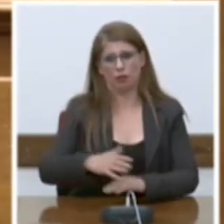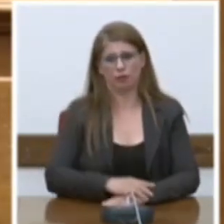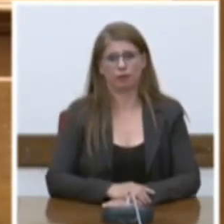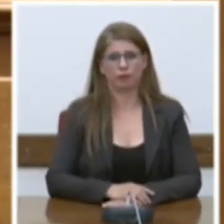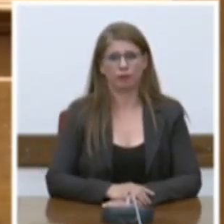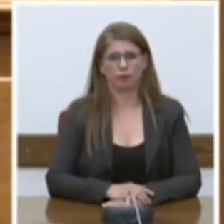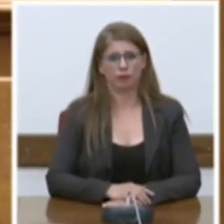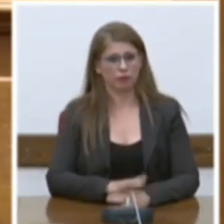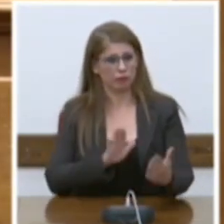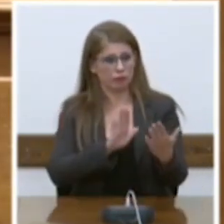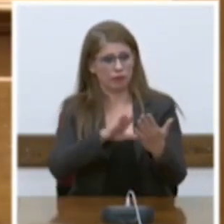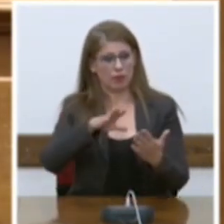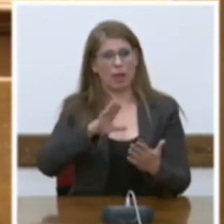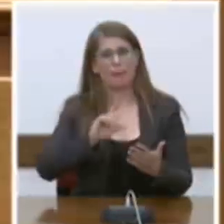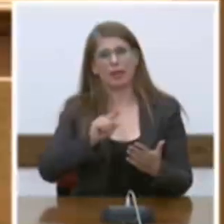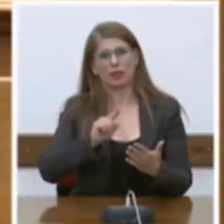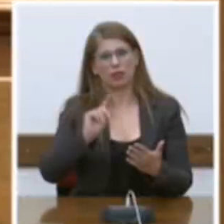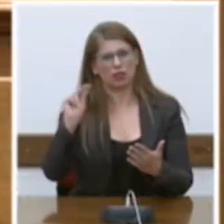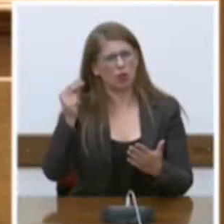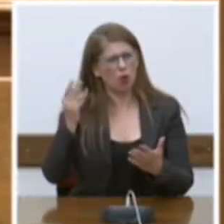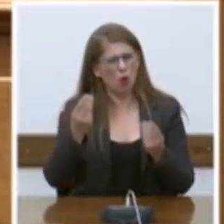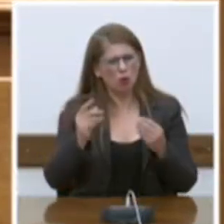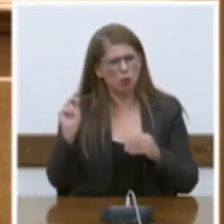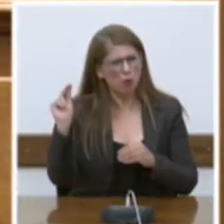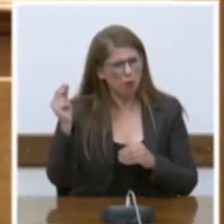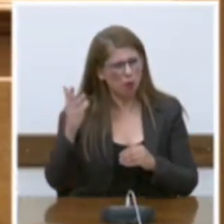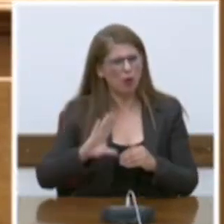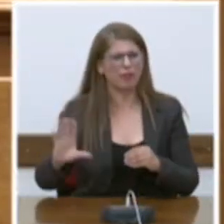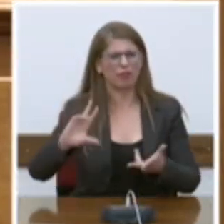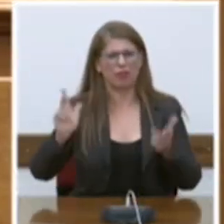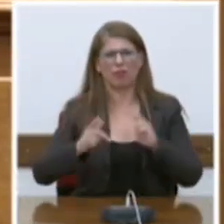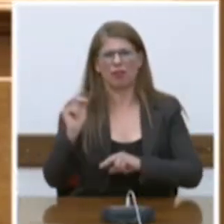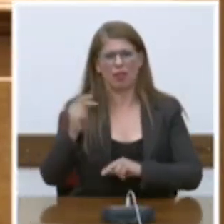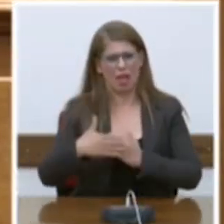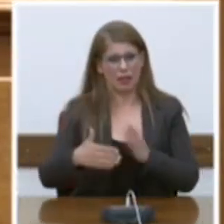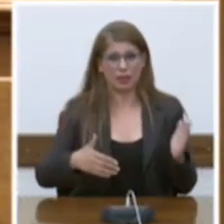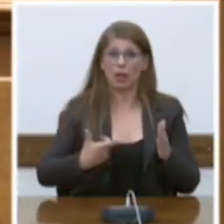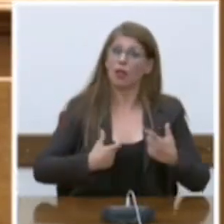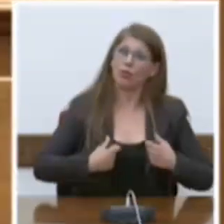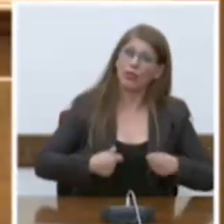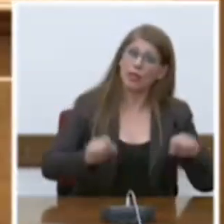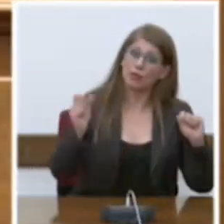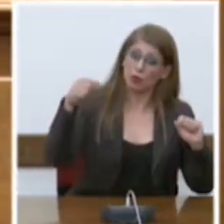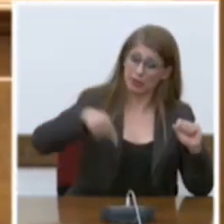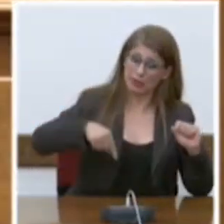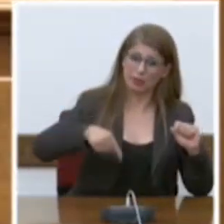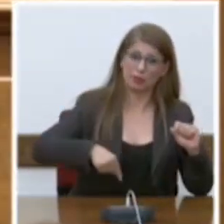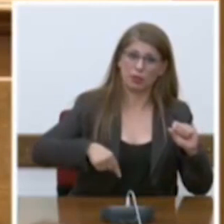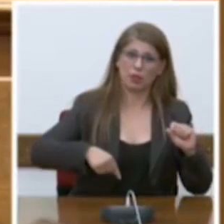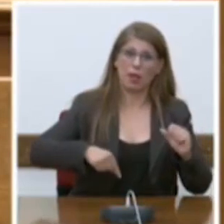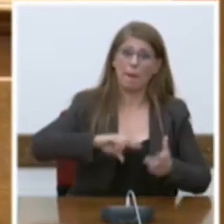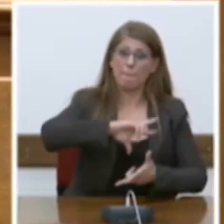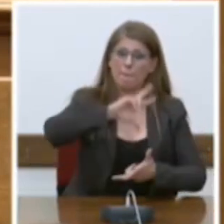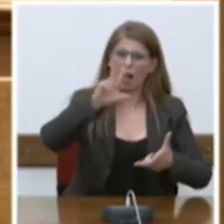Στεκόμαστε απέναντι στην κοσμοπολίτικη διεθνιστική αριστερά και δεν συμφωνούμε με τη σημερινή